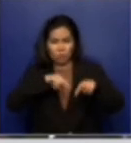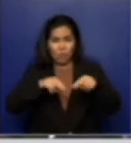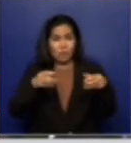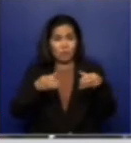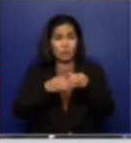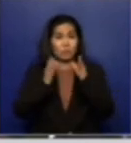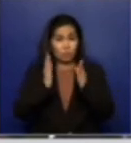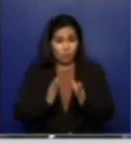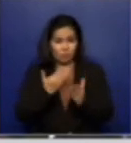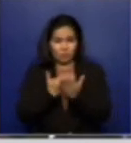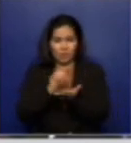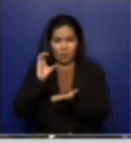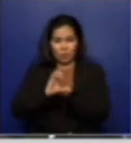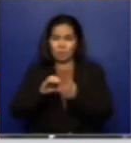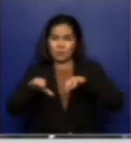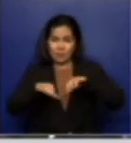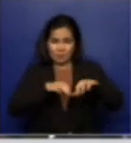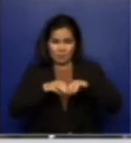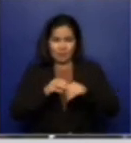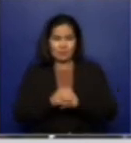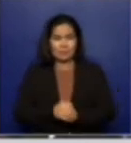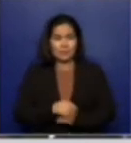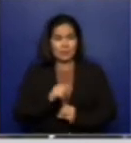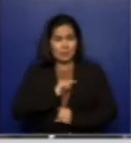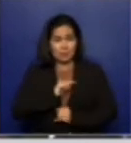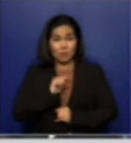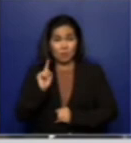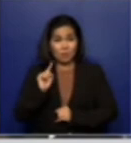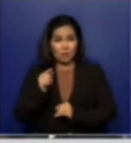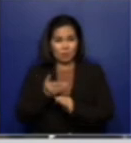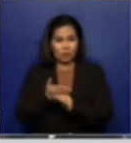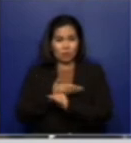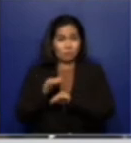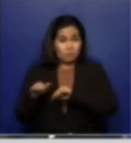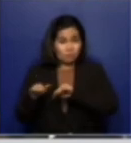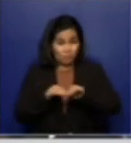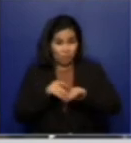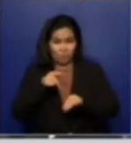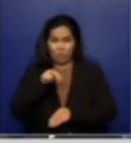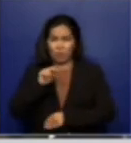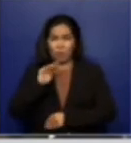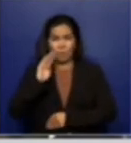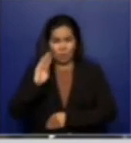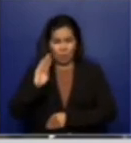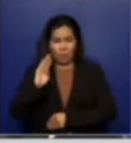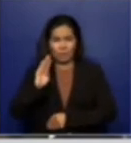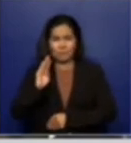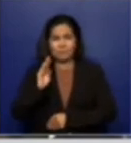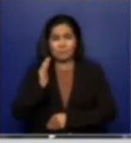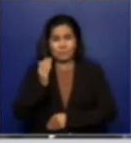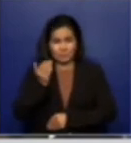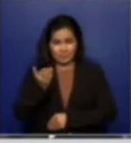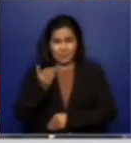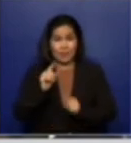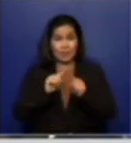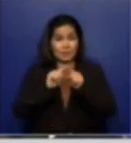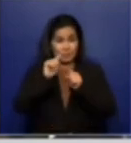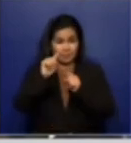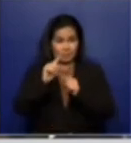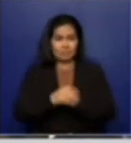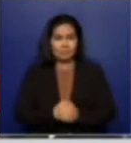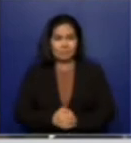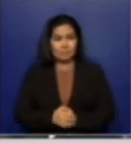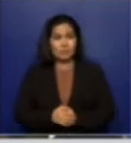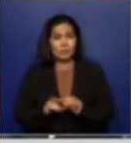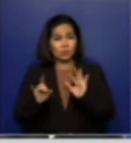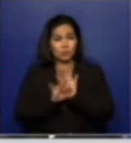บริหารงบประมาณเพื่อเตรียมรองรับพ.ร.บ.ที่ผมได้กราบเรียนท่านประธานก่อนหน้านี้และสุดท้